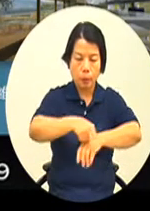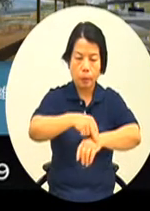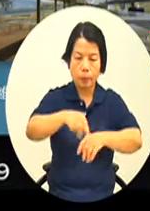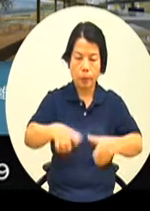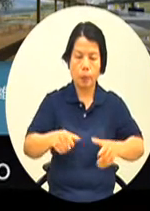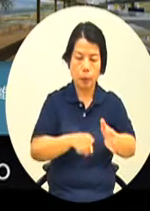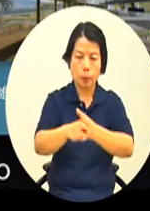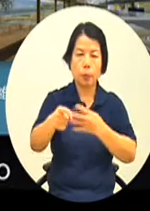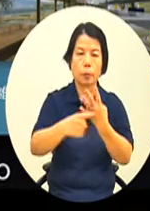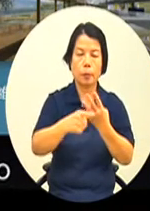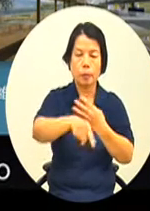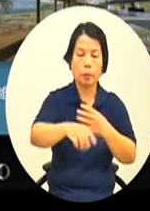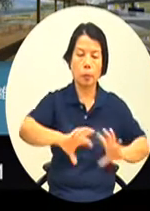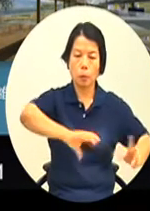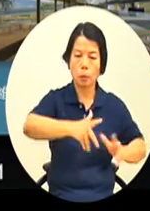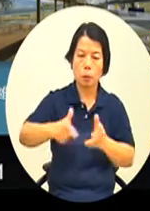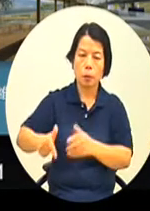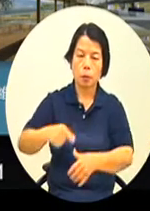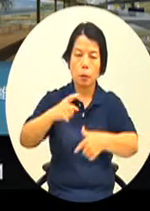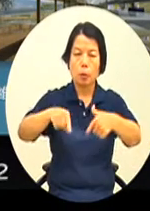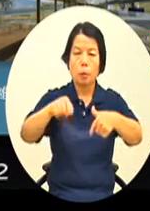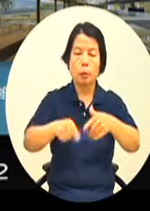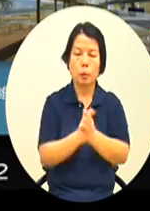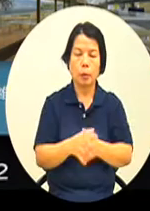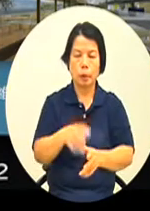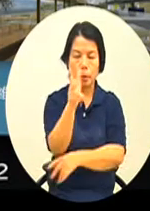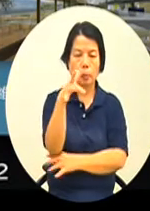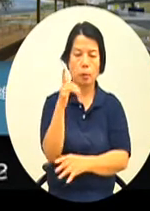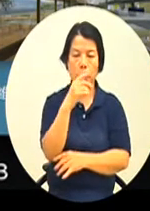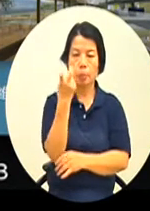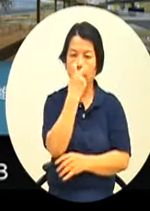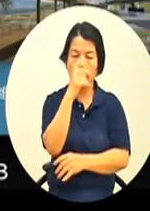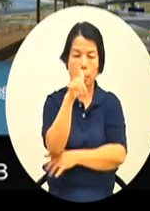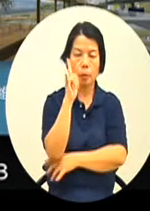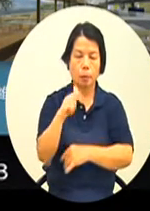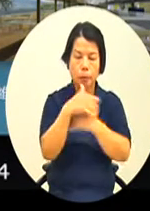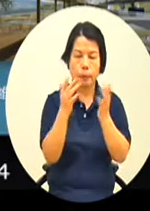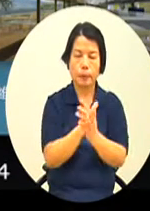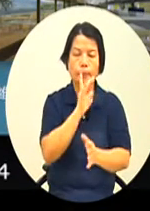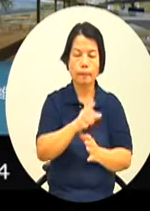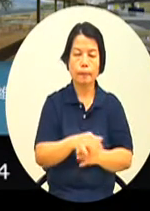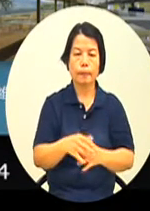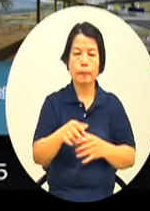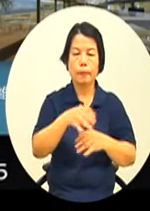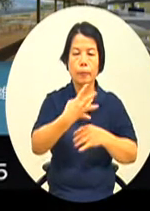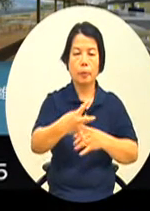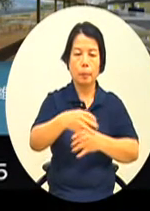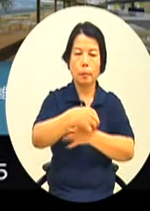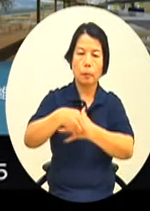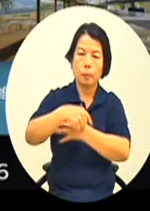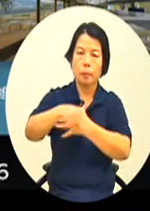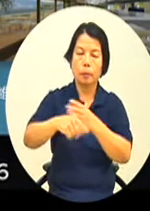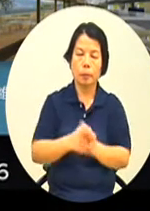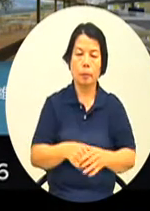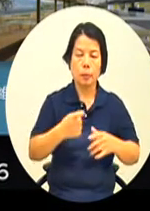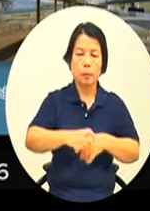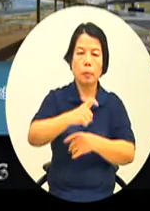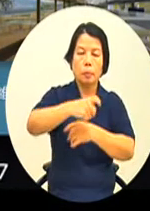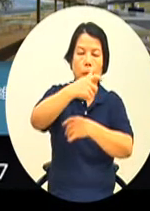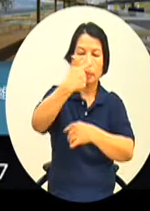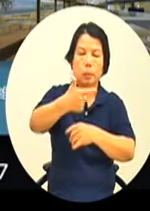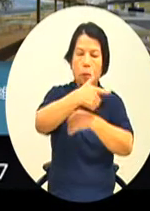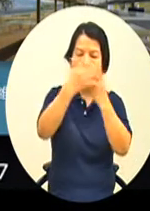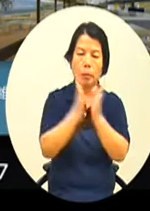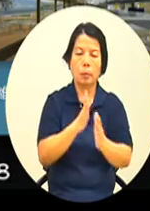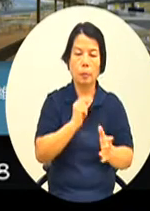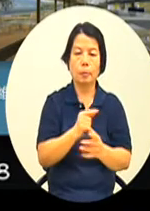业哦、更符合国际化的一个警卫服务台哦，还有在我们的四维行政中心1楼、4楼、6楼实验性的设置的性